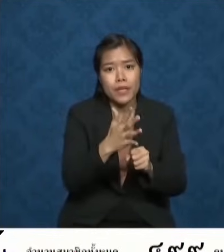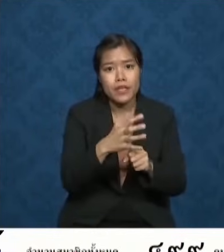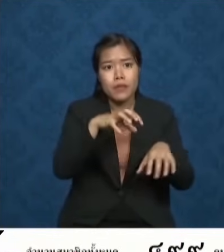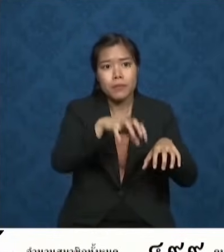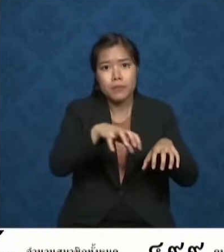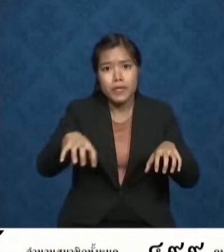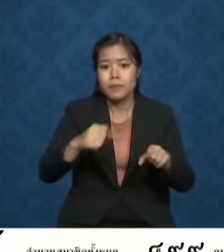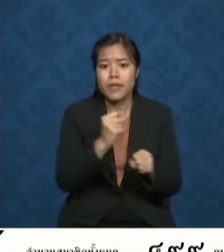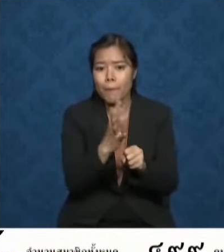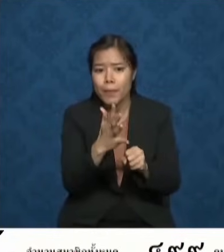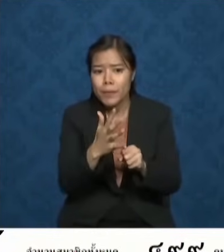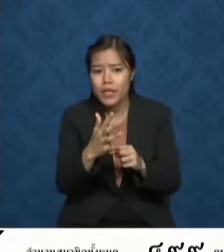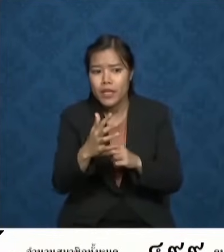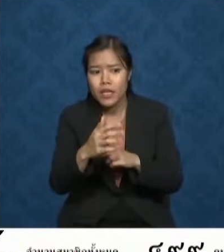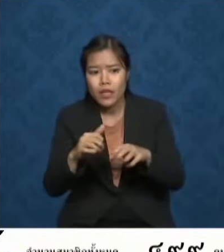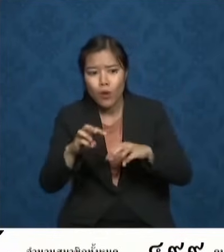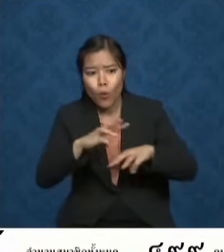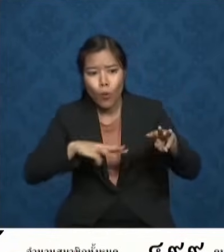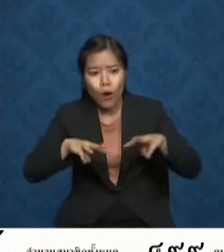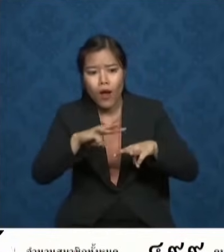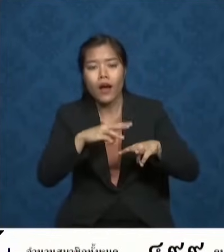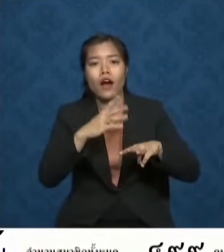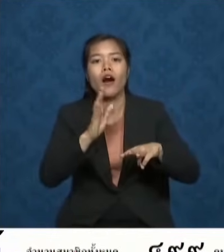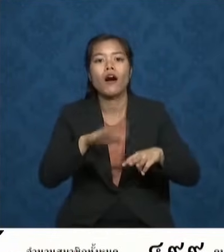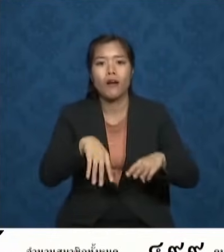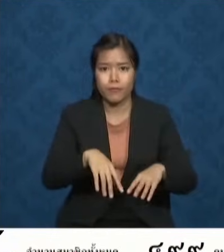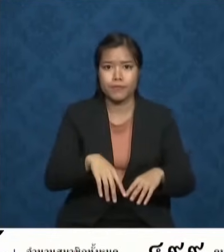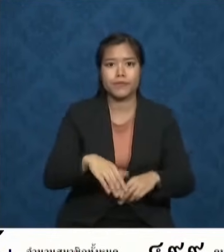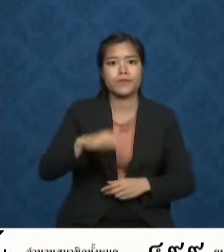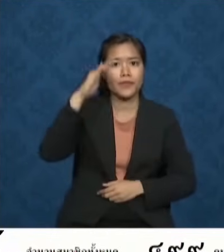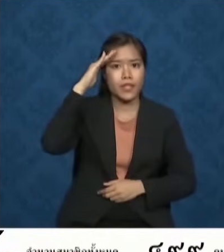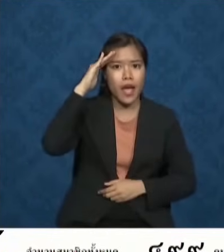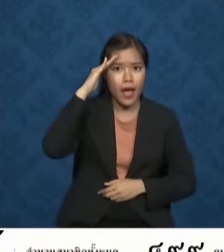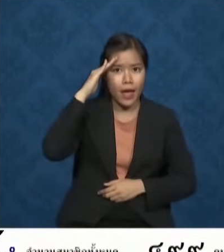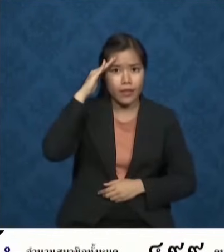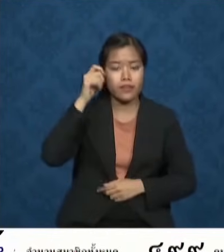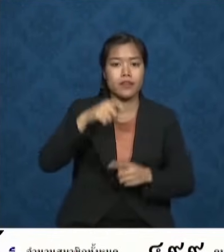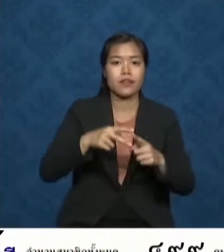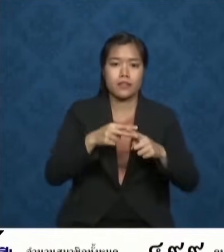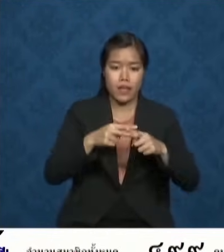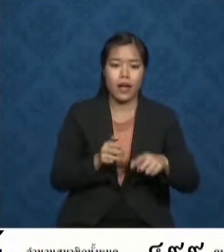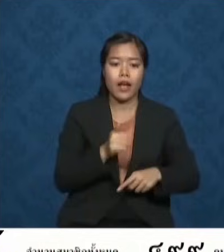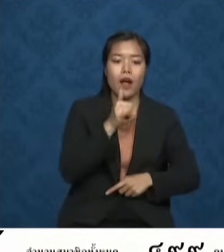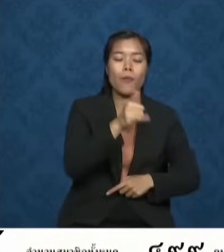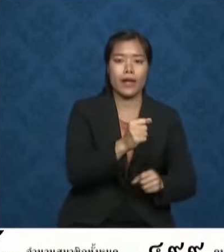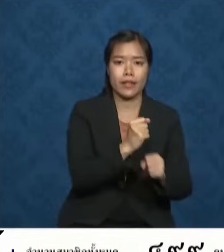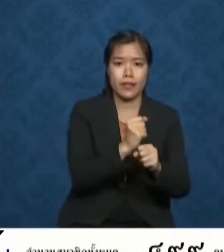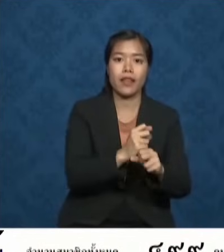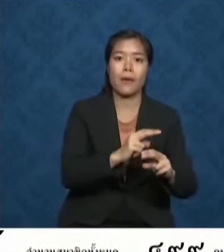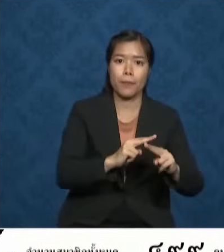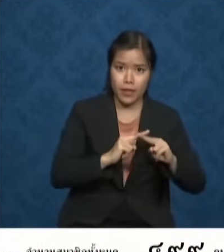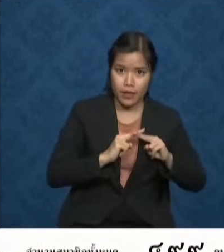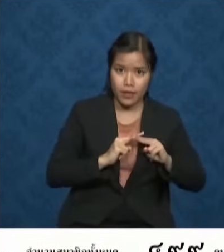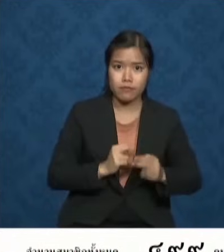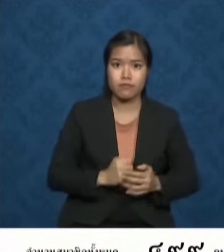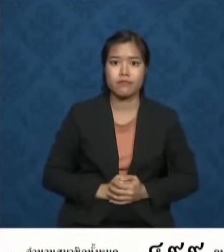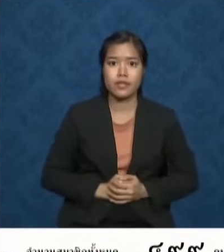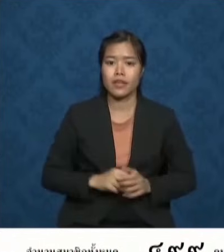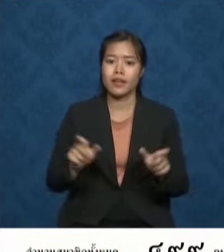ถึงทำถึงไปปักหมุดเพราะนั้นไอ้ที่ซ้ำซ้อนนี่ไม่ซ้ำซ้อนหรอกครับแต่ปีต่อไปไม่แ